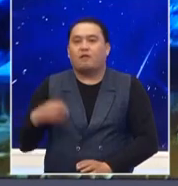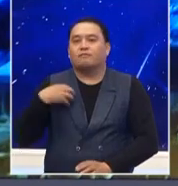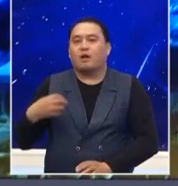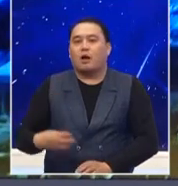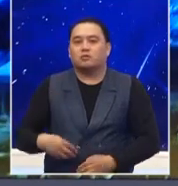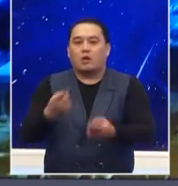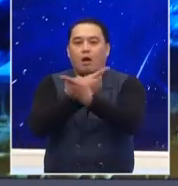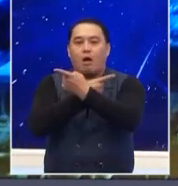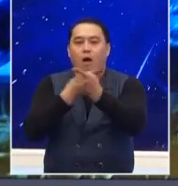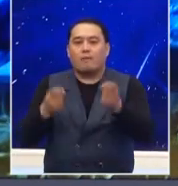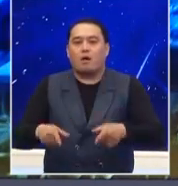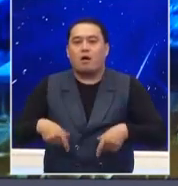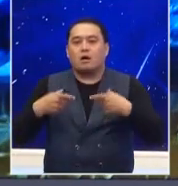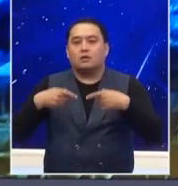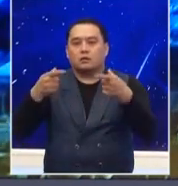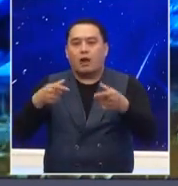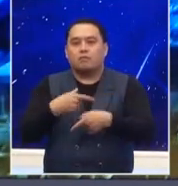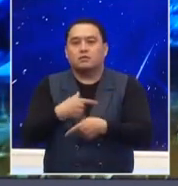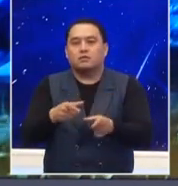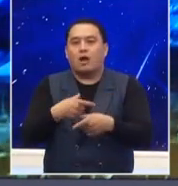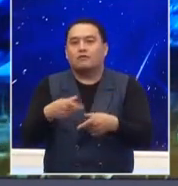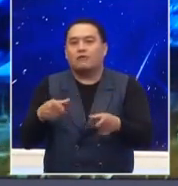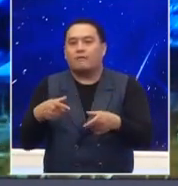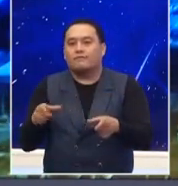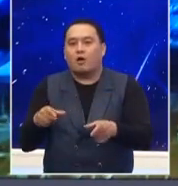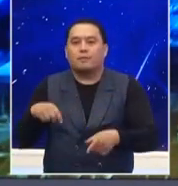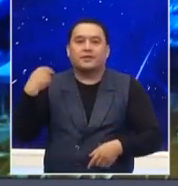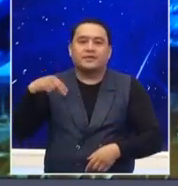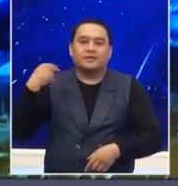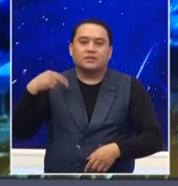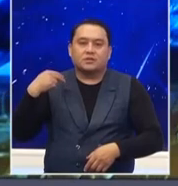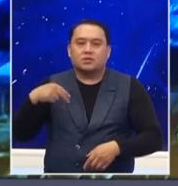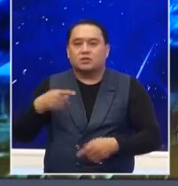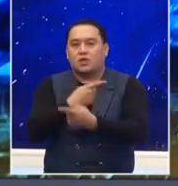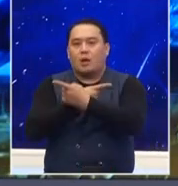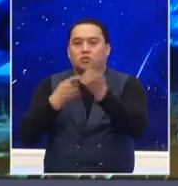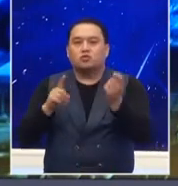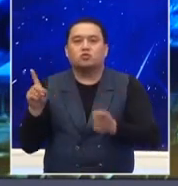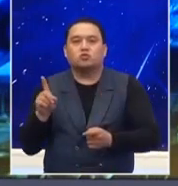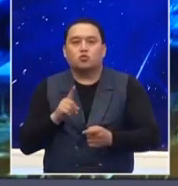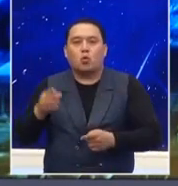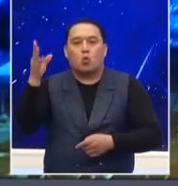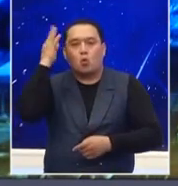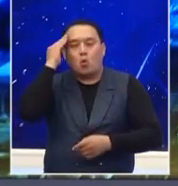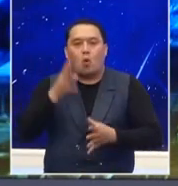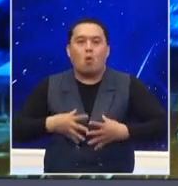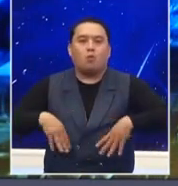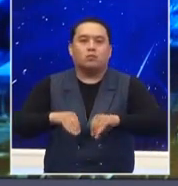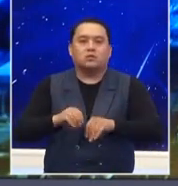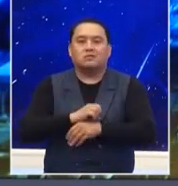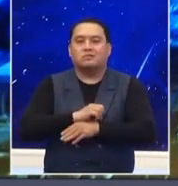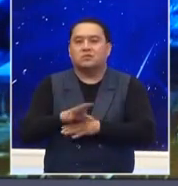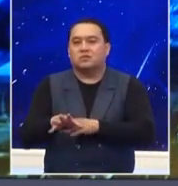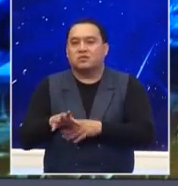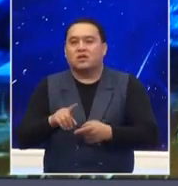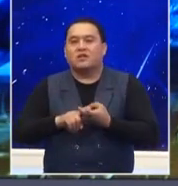Франция объявляет о поэтапном смягчении карантинных мер. Президент Эммануэль Макрон сообщил, что благодаря общим усилиям